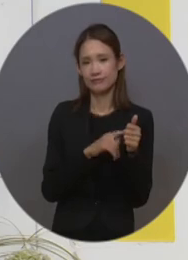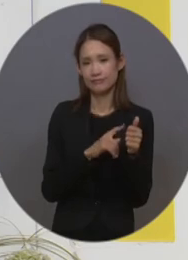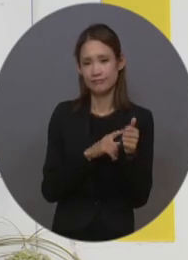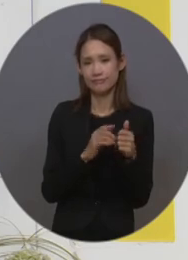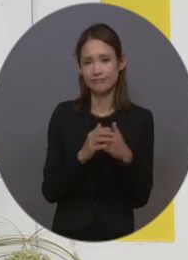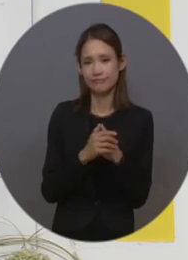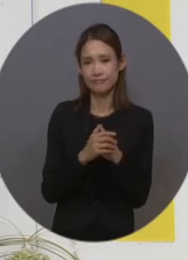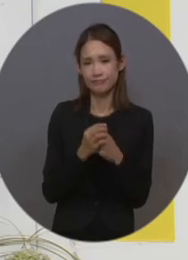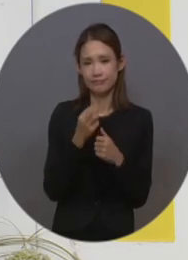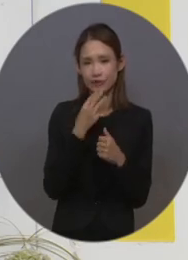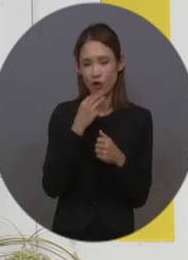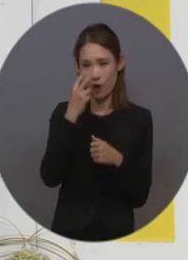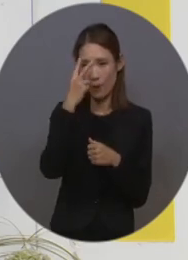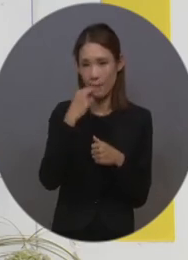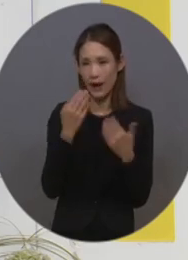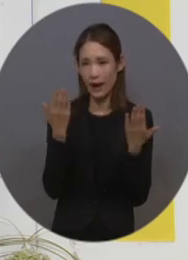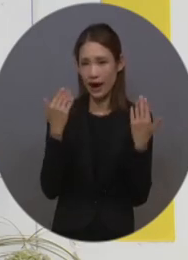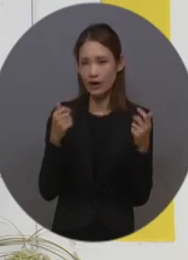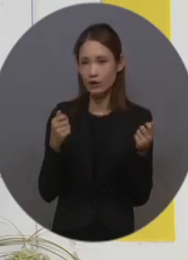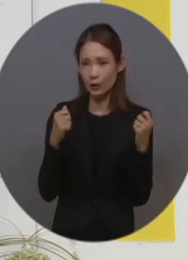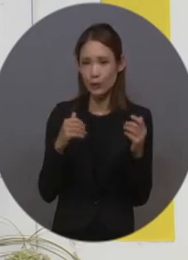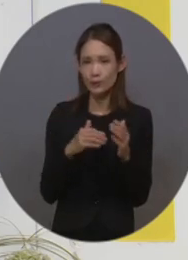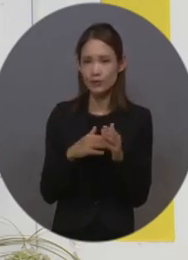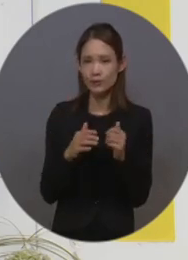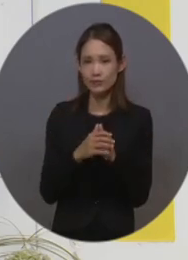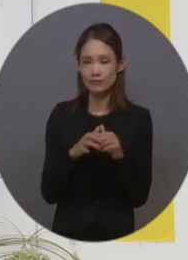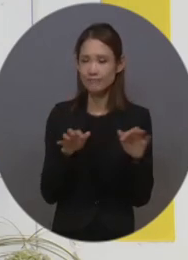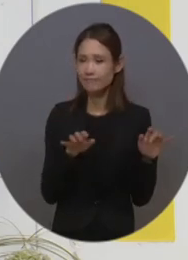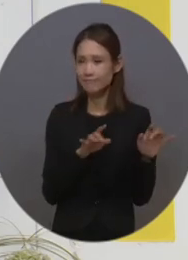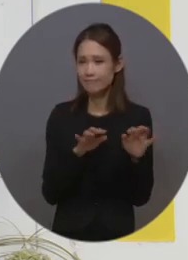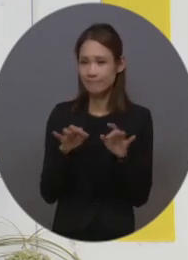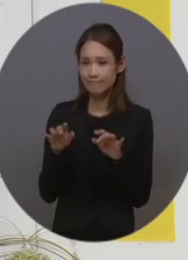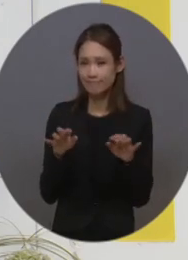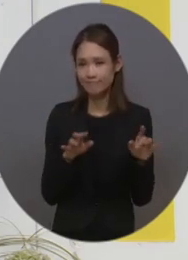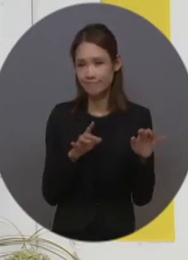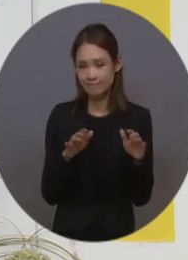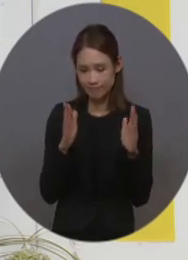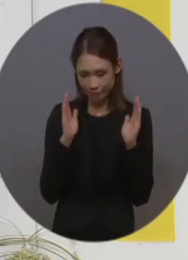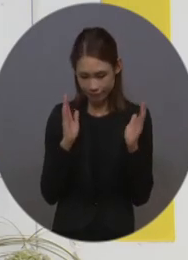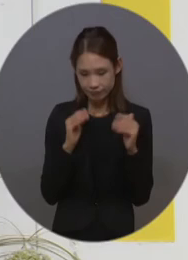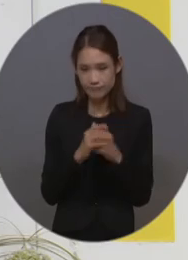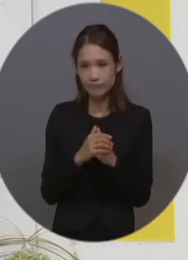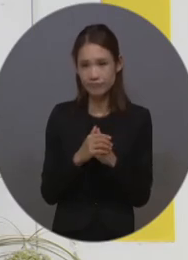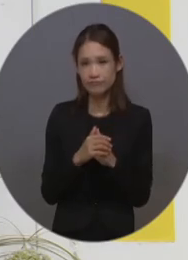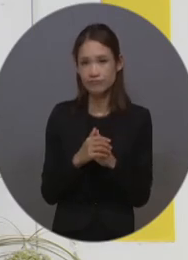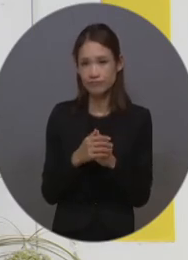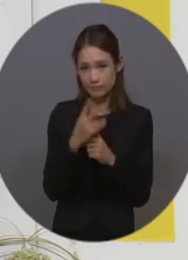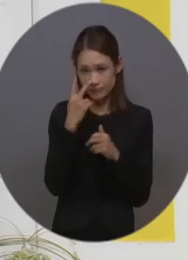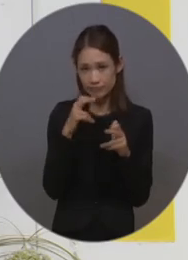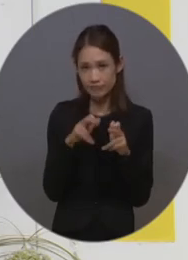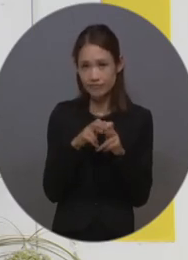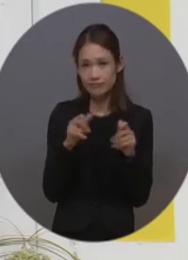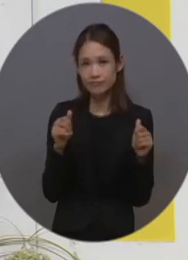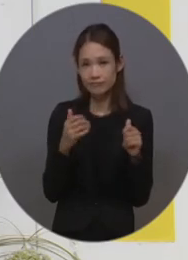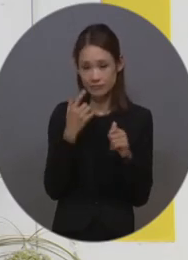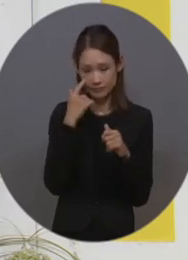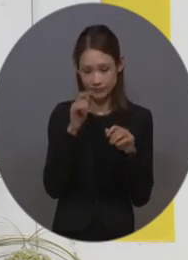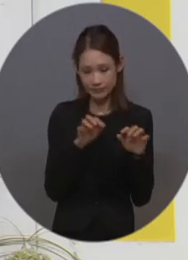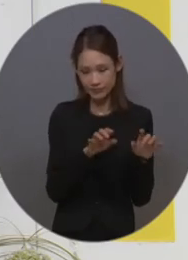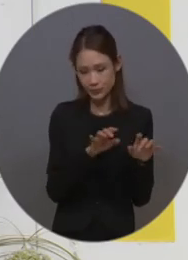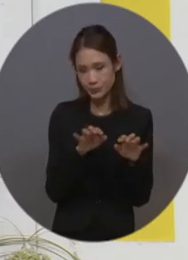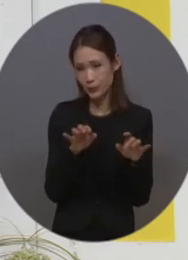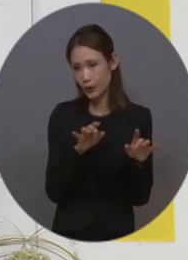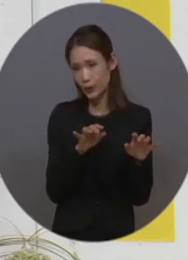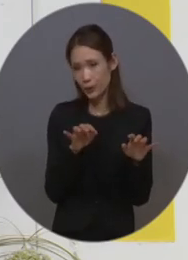그 서울 맹학교를 나오셔서 네. 그 이제 피아노를 피아니스트. 공부를 하신 거예요. 네. 네, 근데 시각 장애인이 피아노 한다는